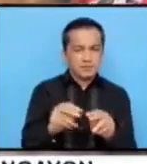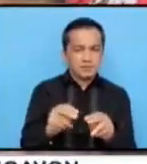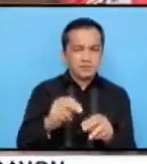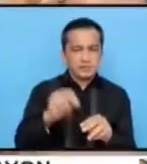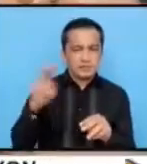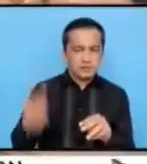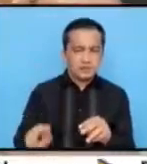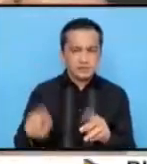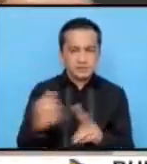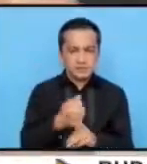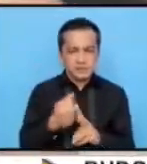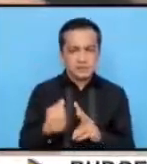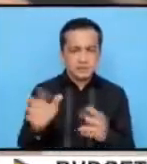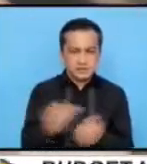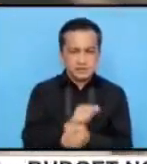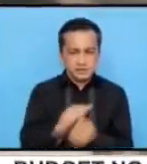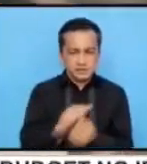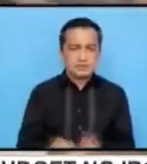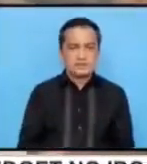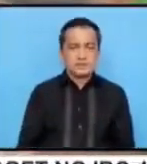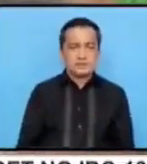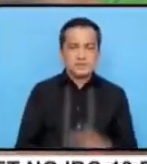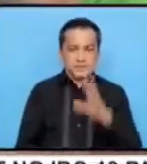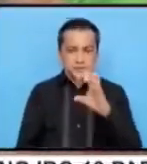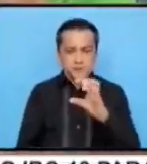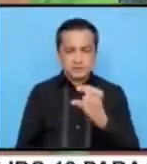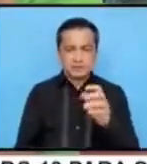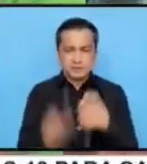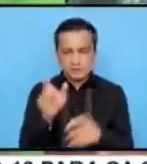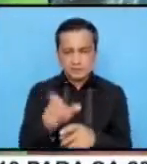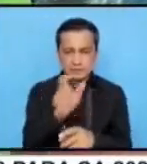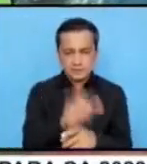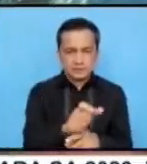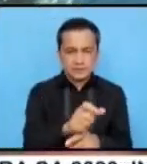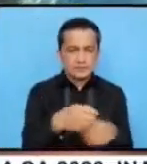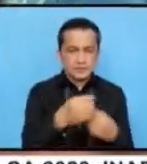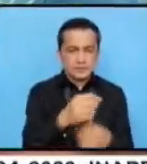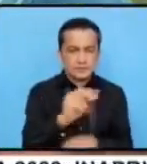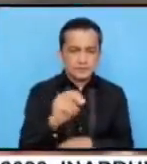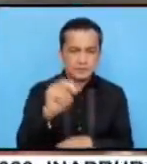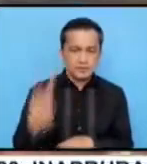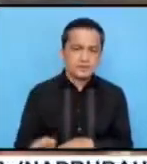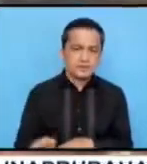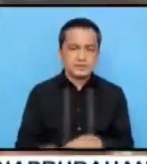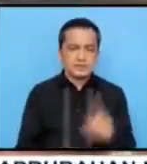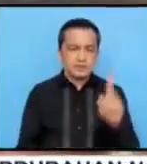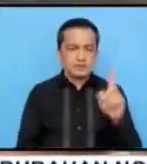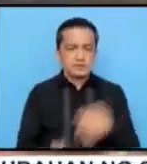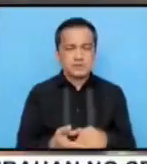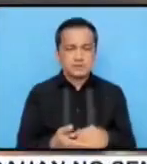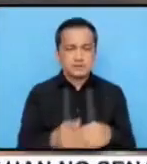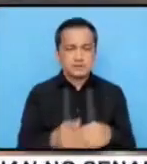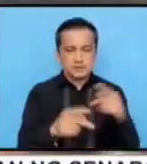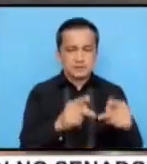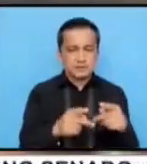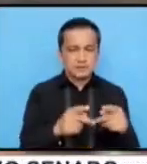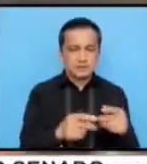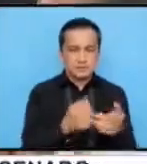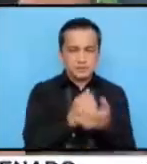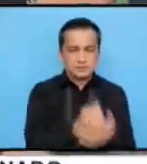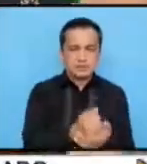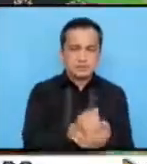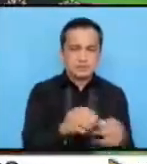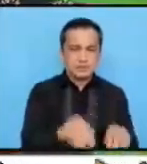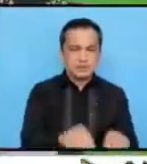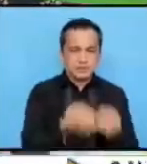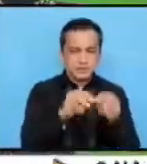nagdaang kalamidad. Nasa 500 individual ang nabigyan sa Navotas habang nasa 1,000 residente naman ang natulungan sa Malabon. Bukod naman